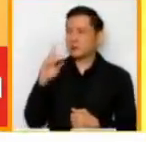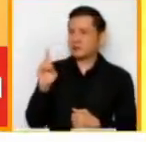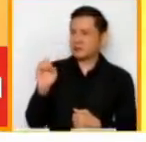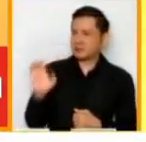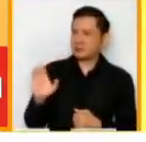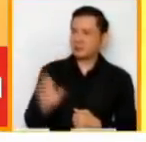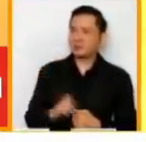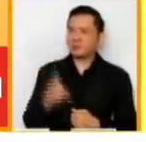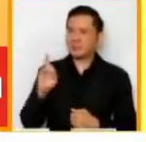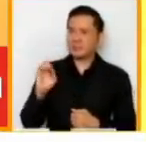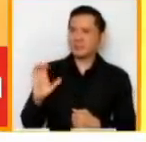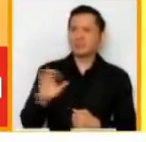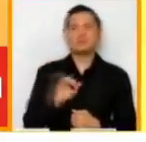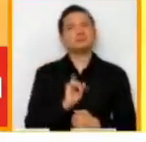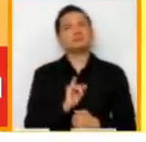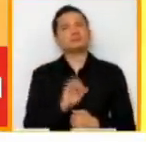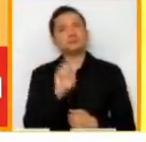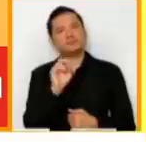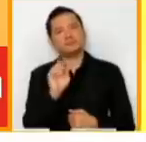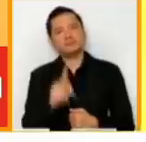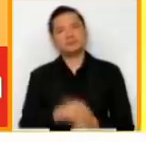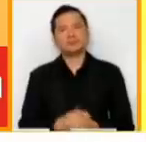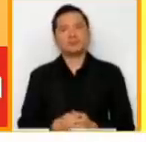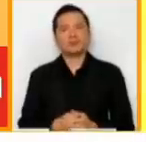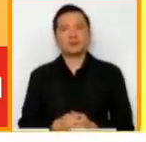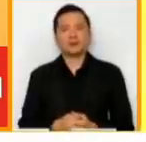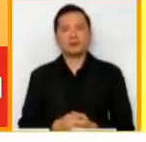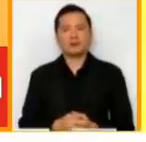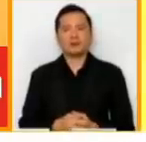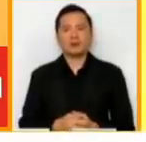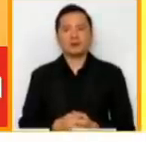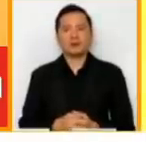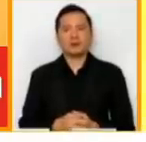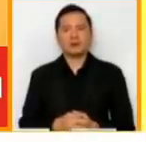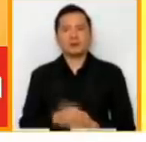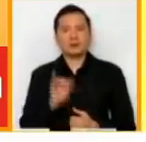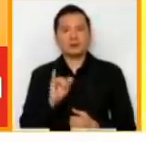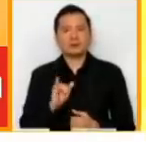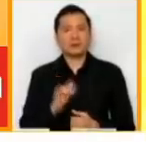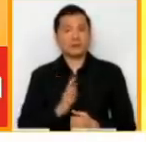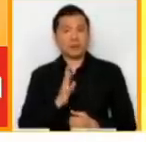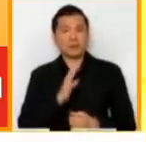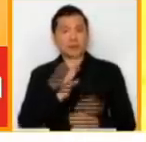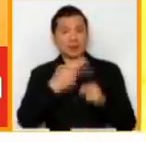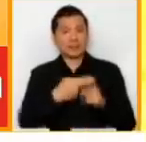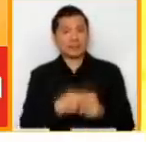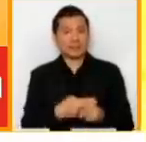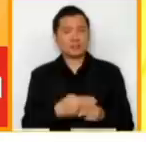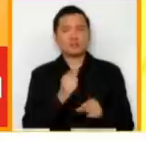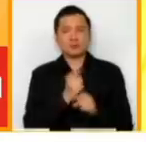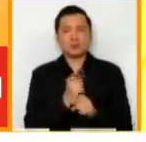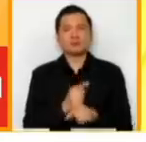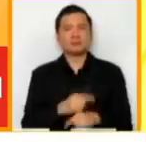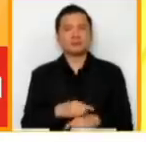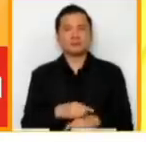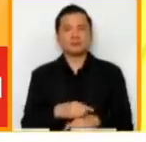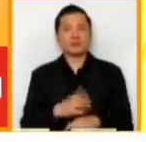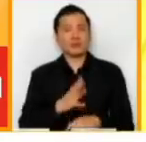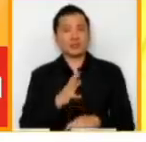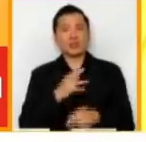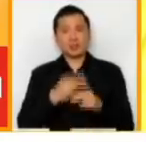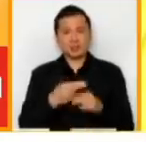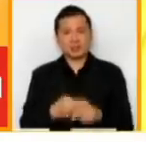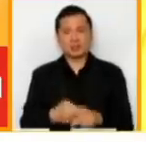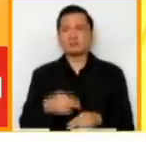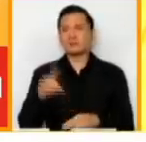na. Okay, sir. Yung sa, hanggang kailan, sir? You're talking about the official list of candidates, of candidates, right? Sir. Yeah, okay. Mga December na po yun. Mga December na